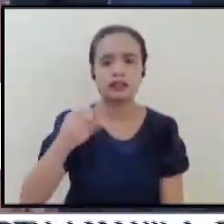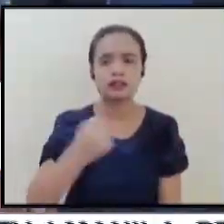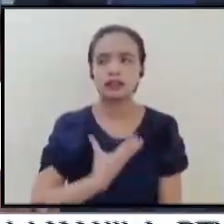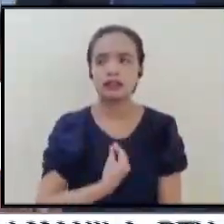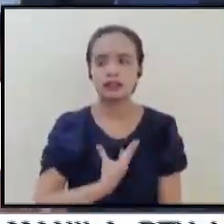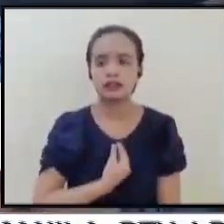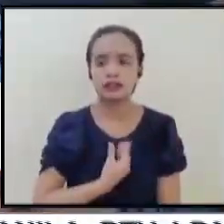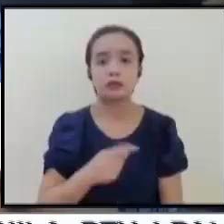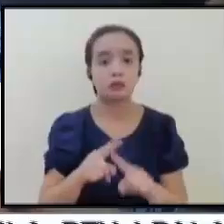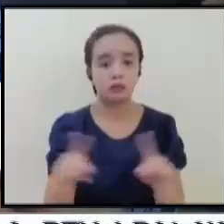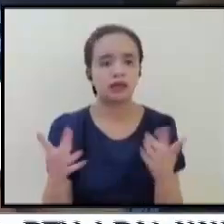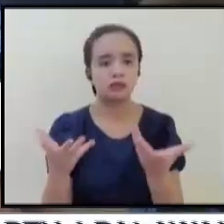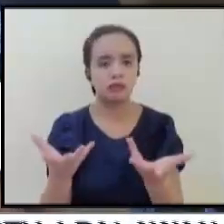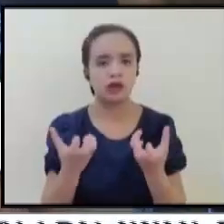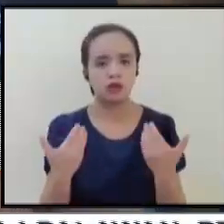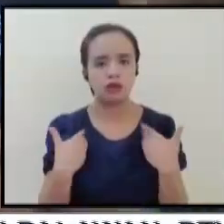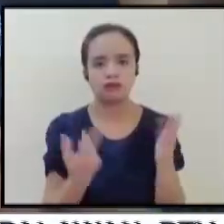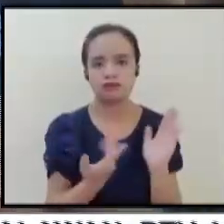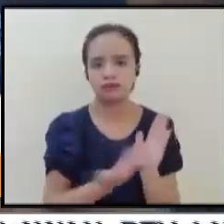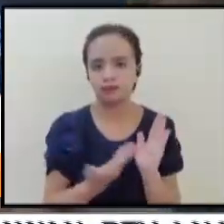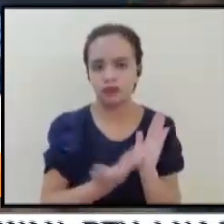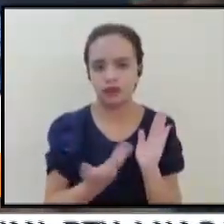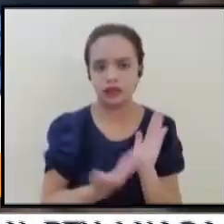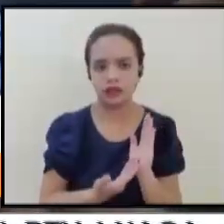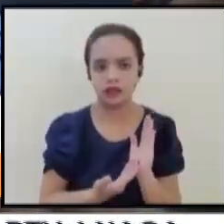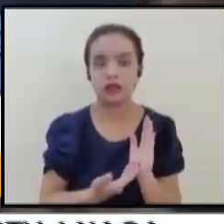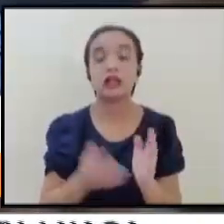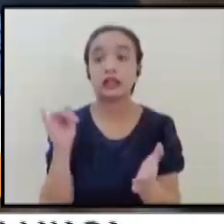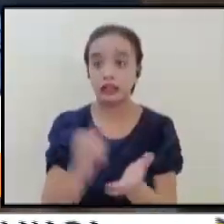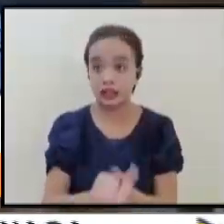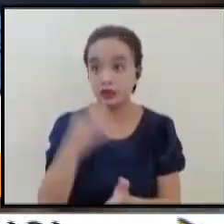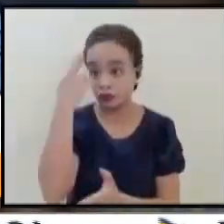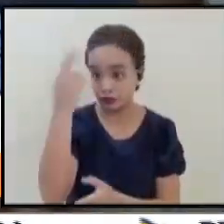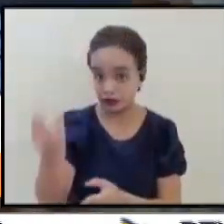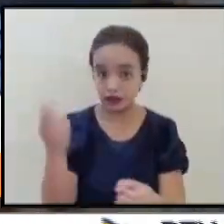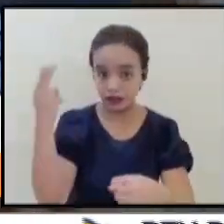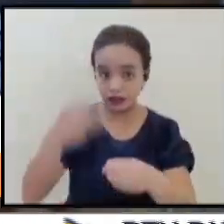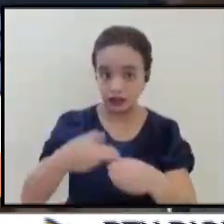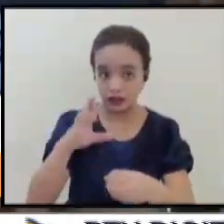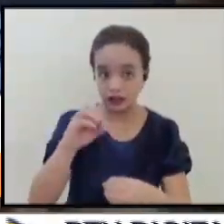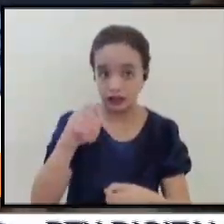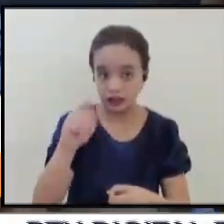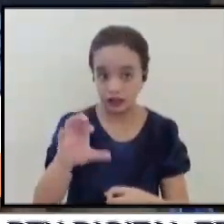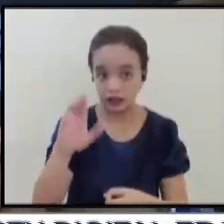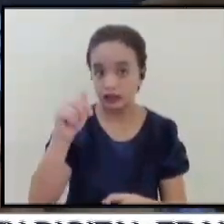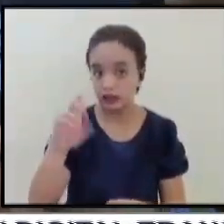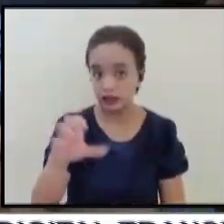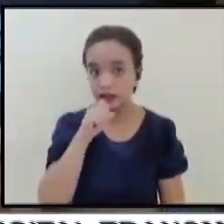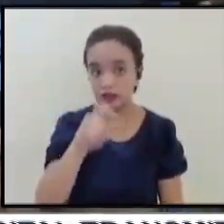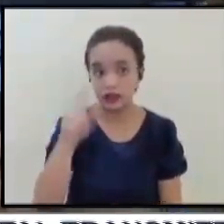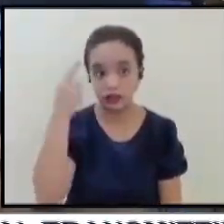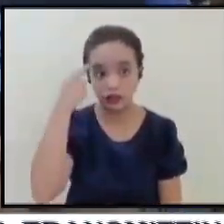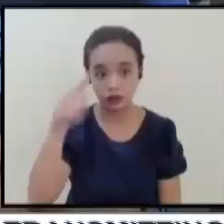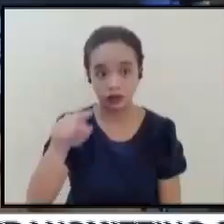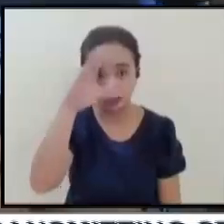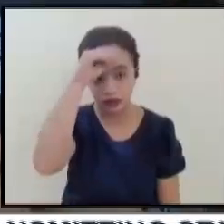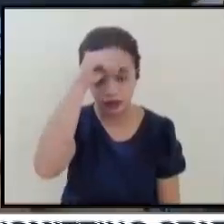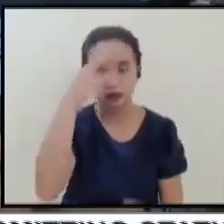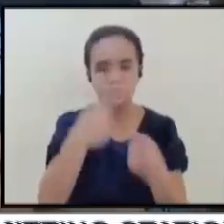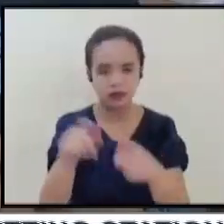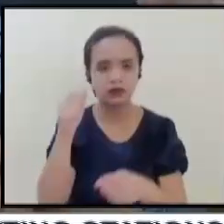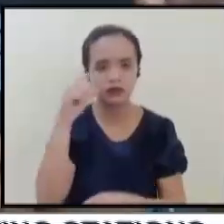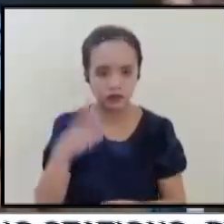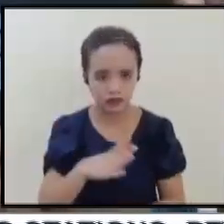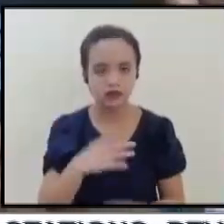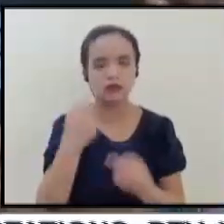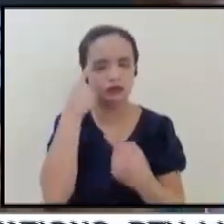gusto siyang patunayan. However, dun ko na-realize by joining ROTC that ROTC is not only for men but also for women and for each and everyone.